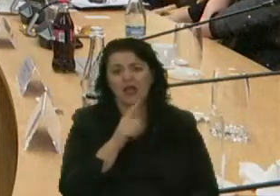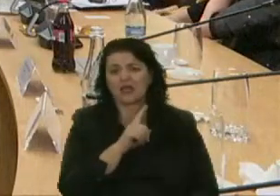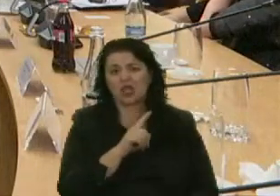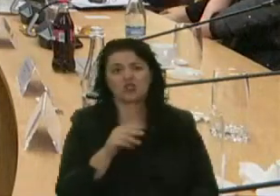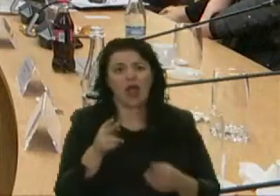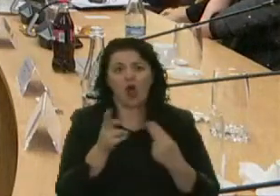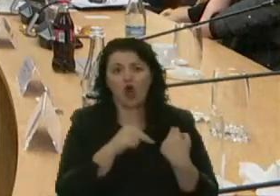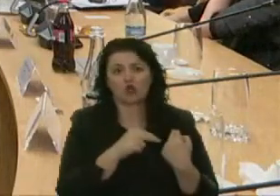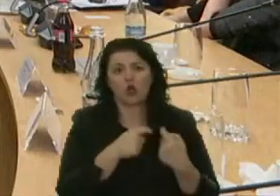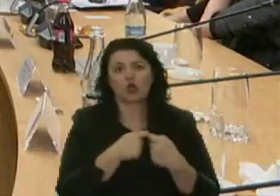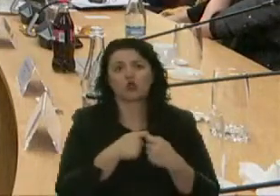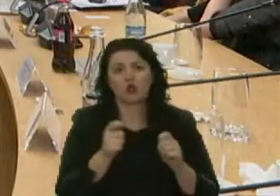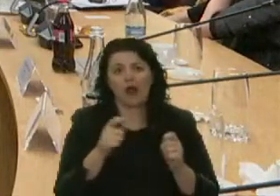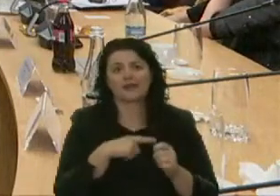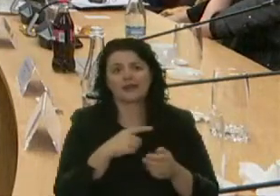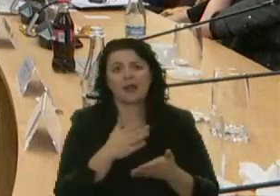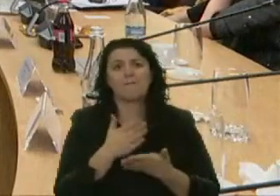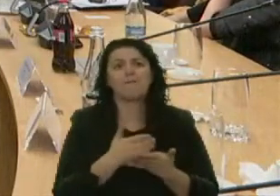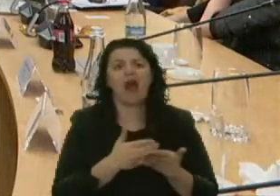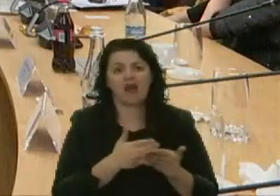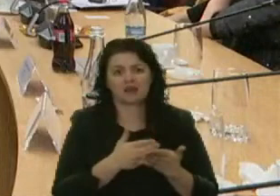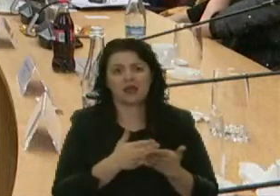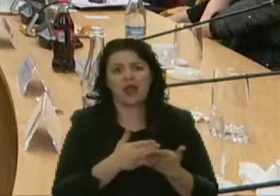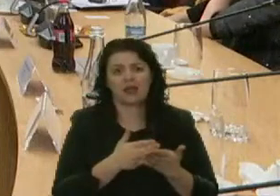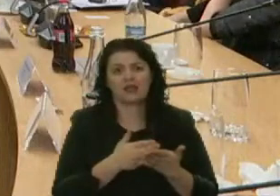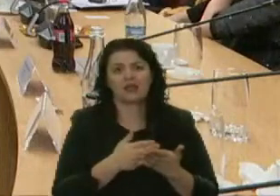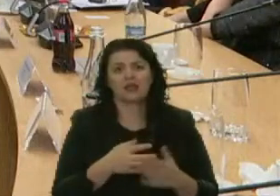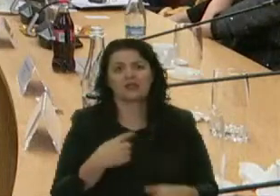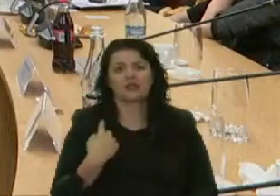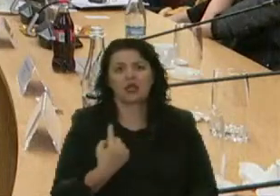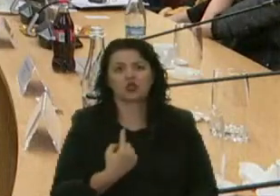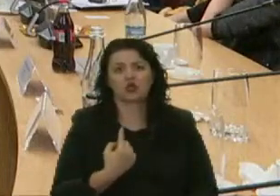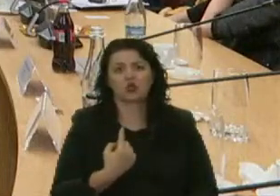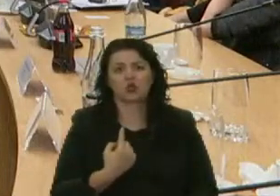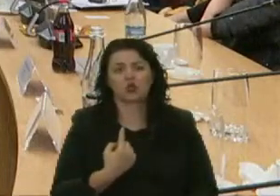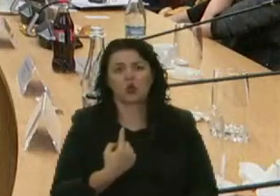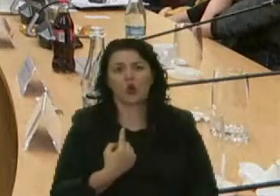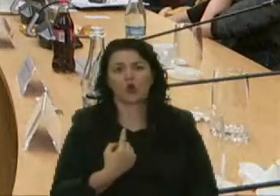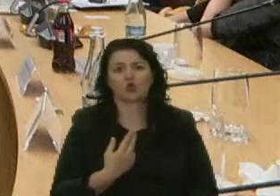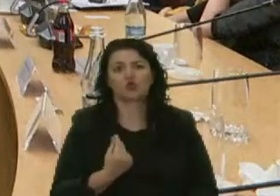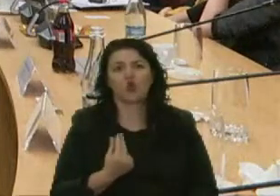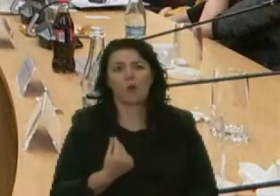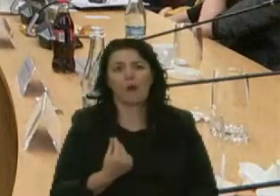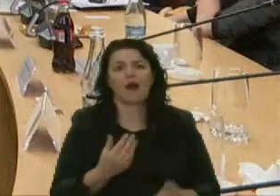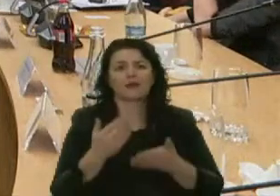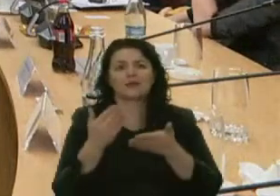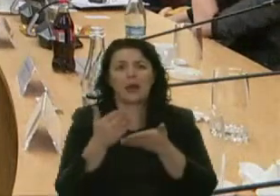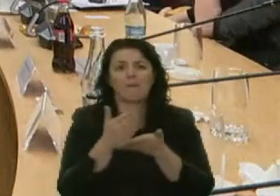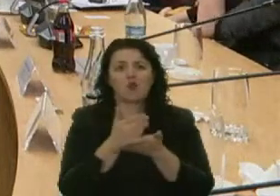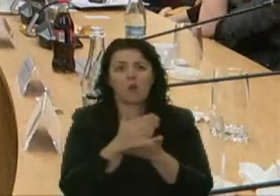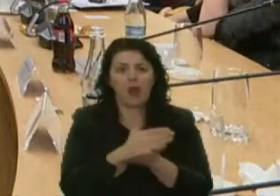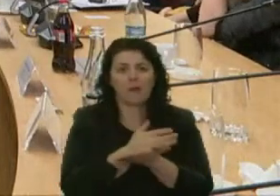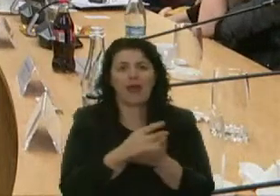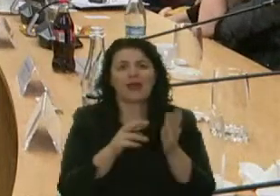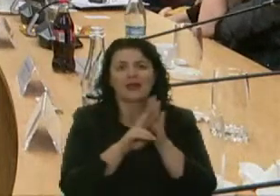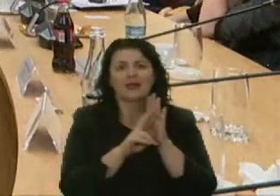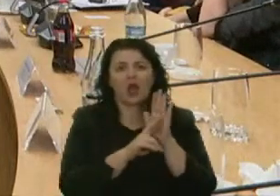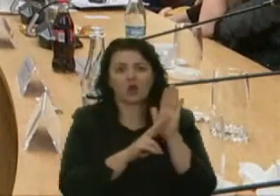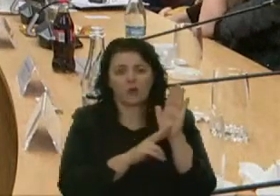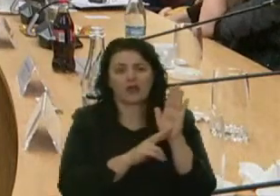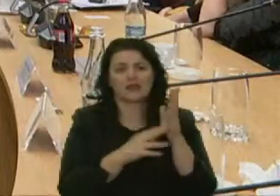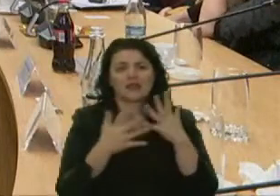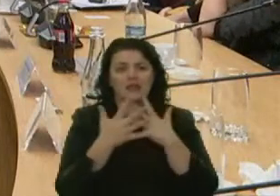asta toate sunt în schimb parte dintr o dintr un dintr o sumă de probleme pe care regulamentul le